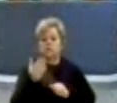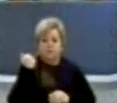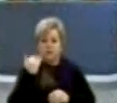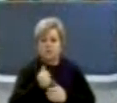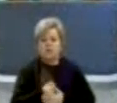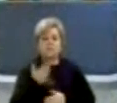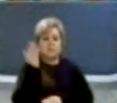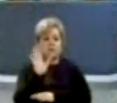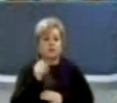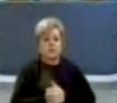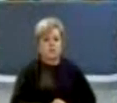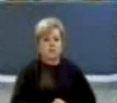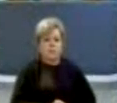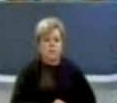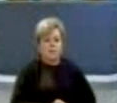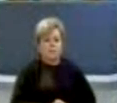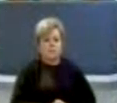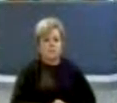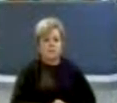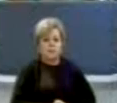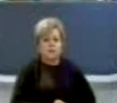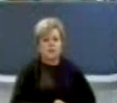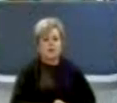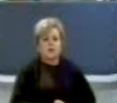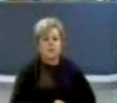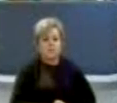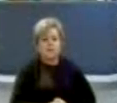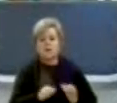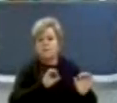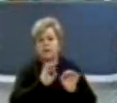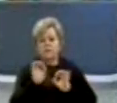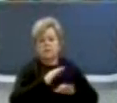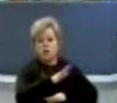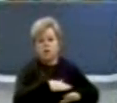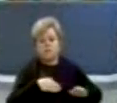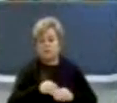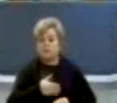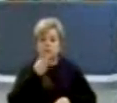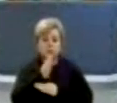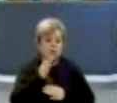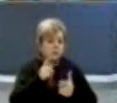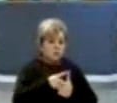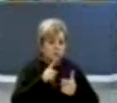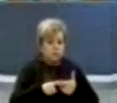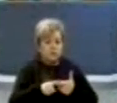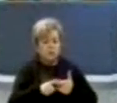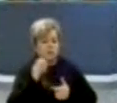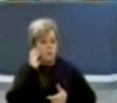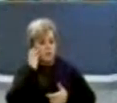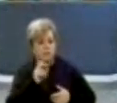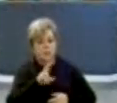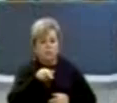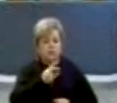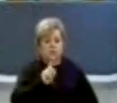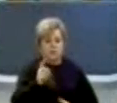opozitë, pa pruar kurfar platforme, madje as pa diskutuar paraprakisht në kuvendin nëse do duhet shkojë dhe si do duhet të vazhdojë dialogu.